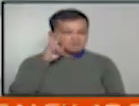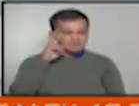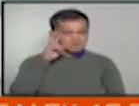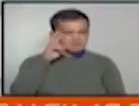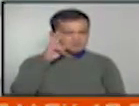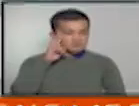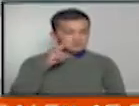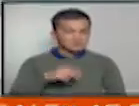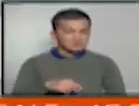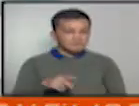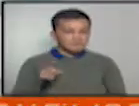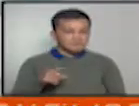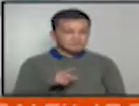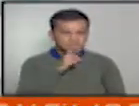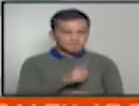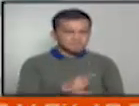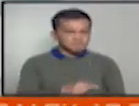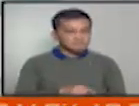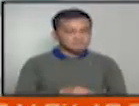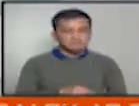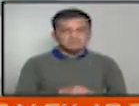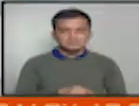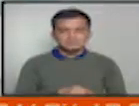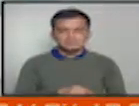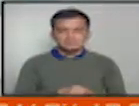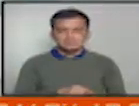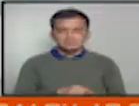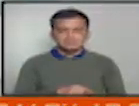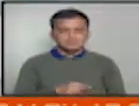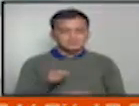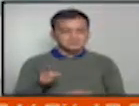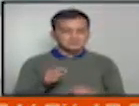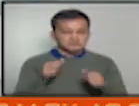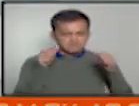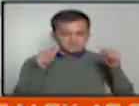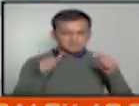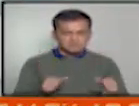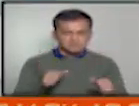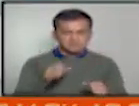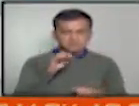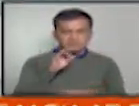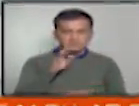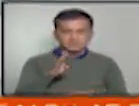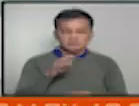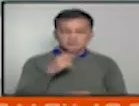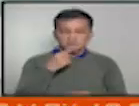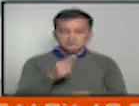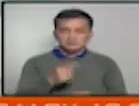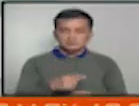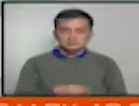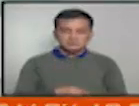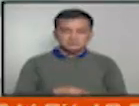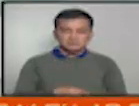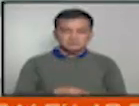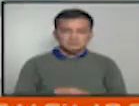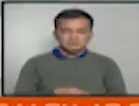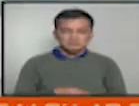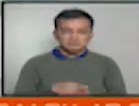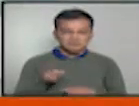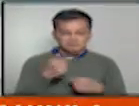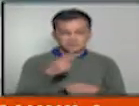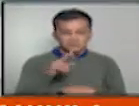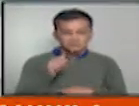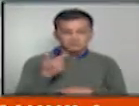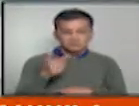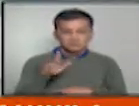Ang totoo po niya, na nakita yung pinost sa Facebook. nung taga Sarapel